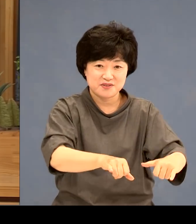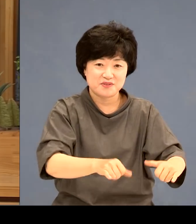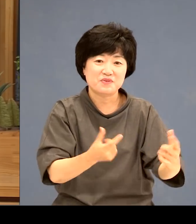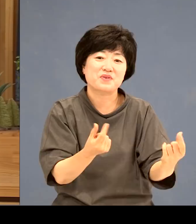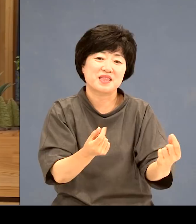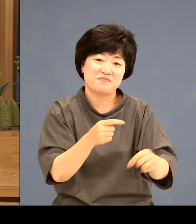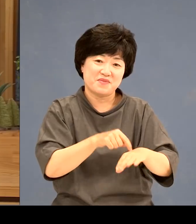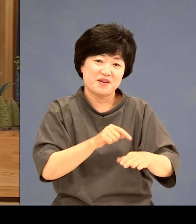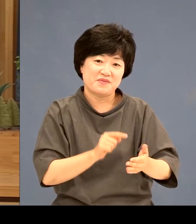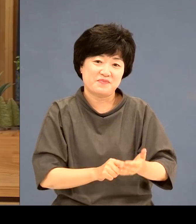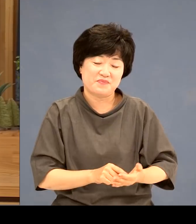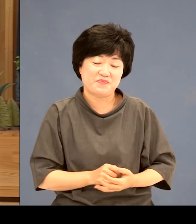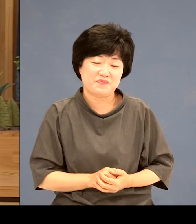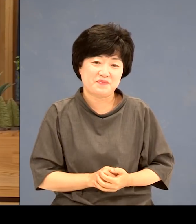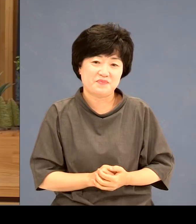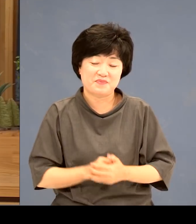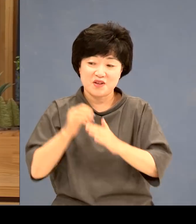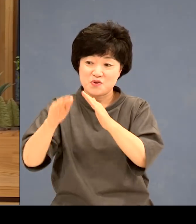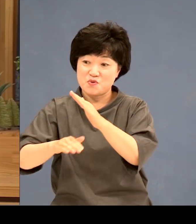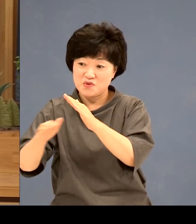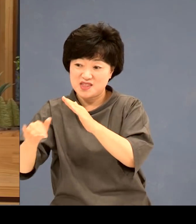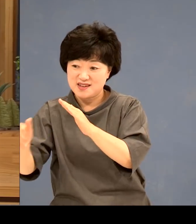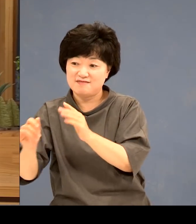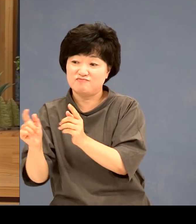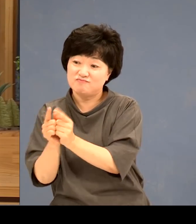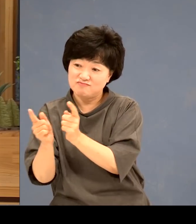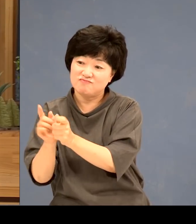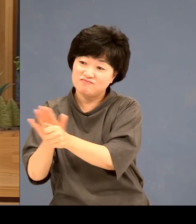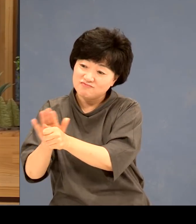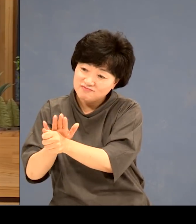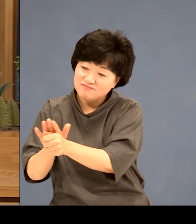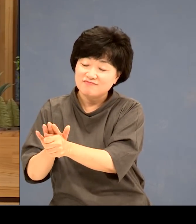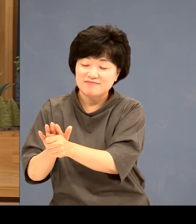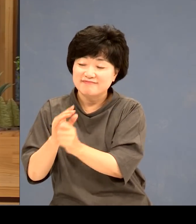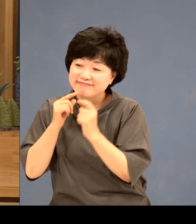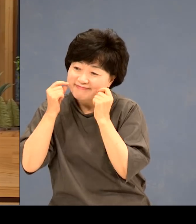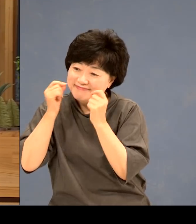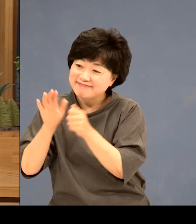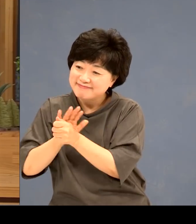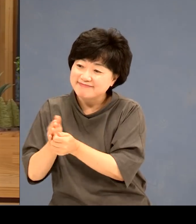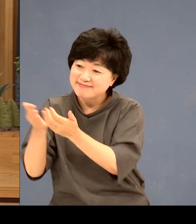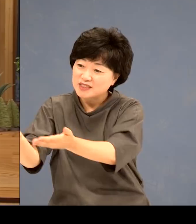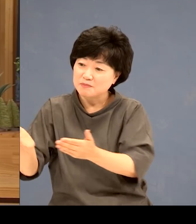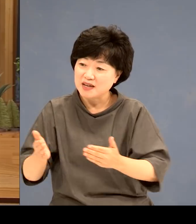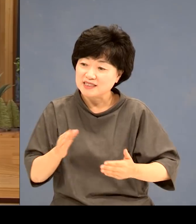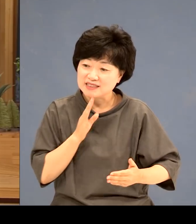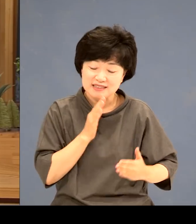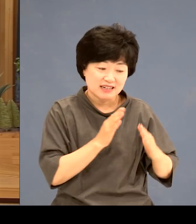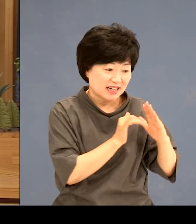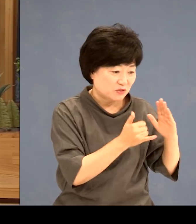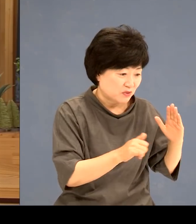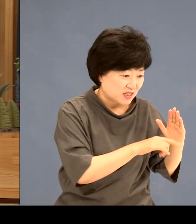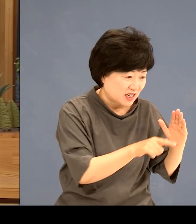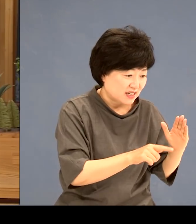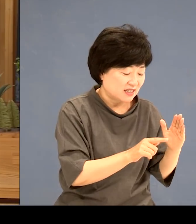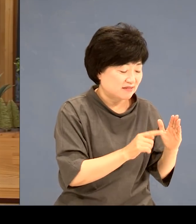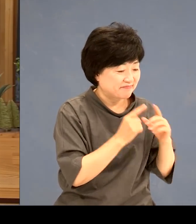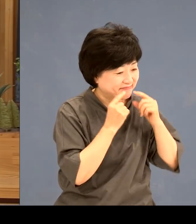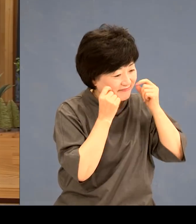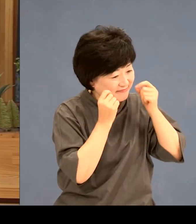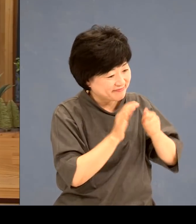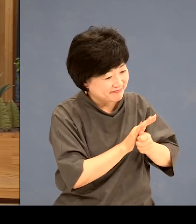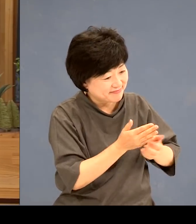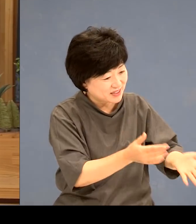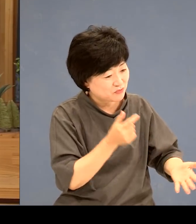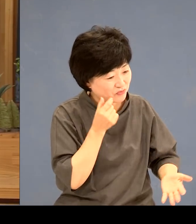같은 마음이실 텐데 그 교인들에겐 표현을 잘하셨지만 정작 당신의